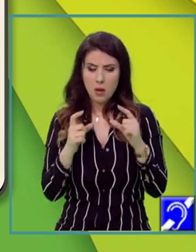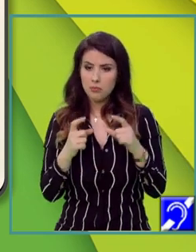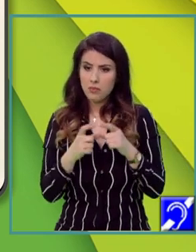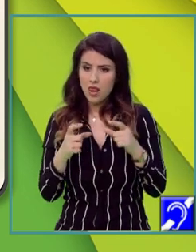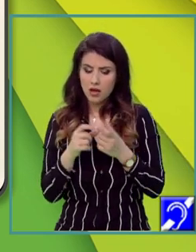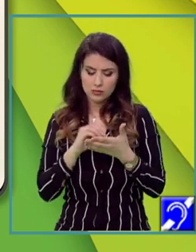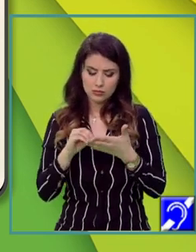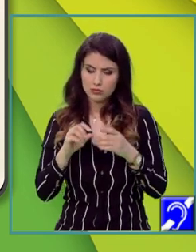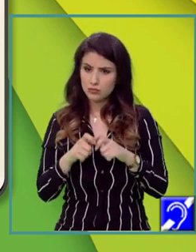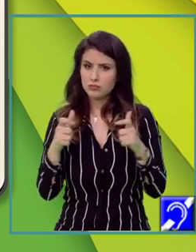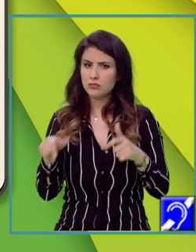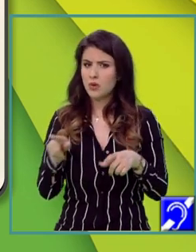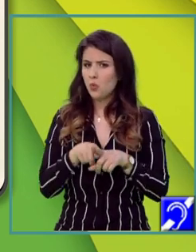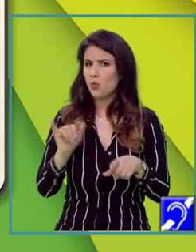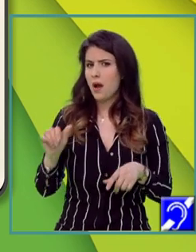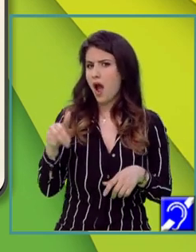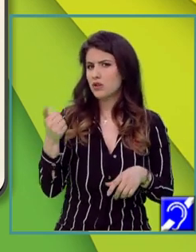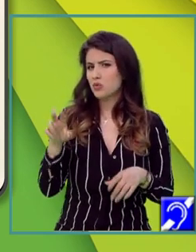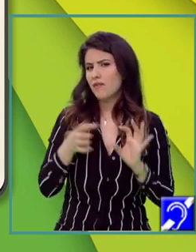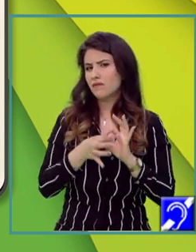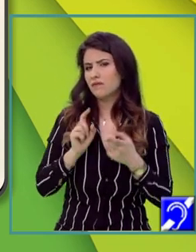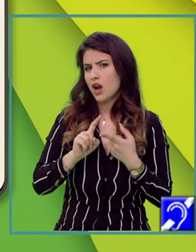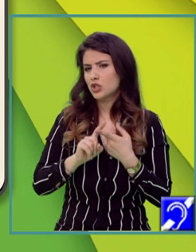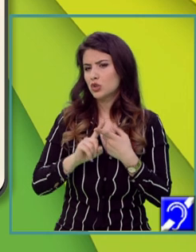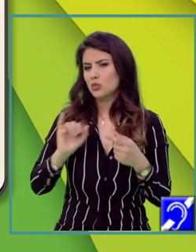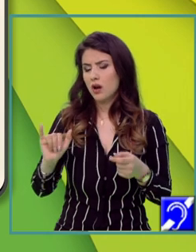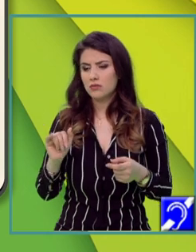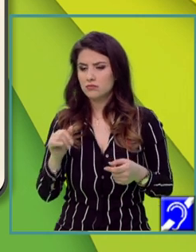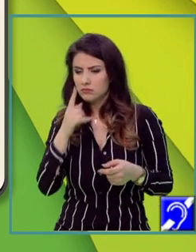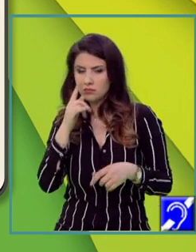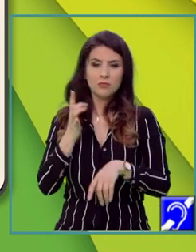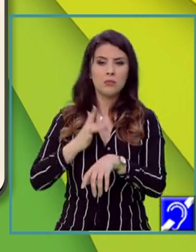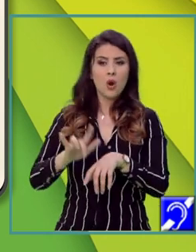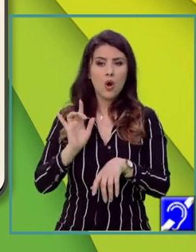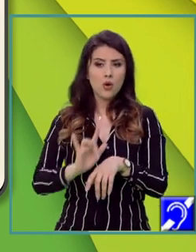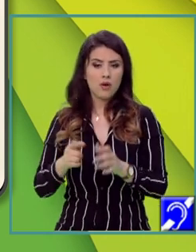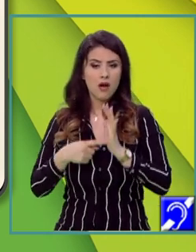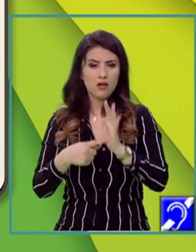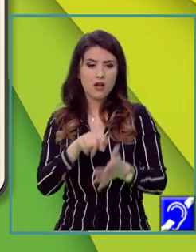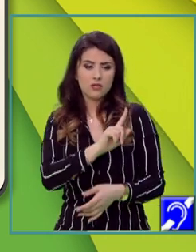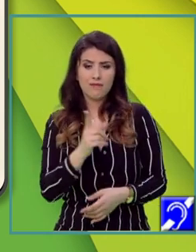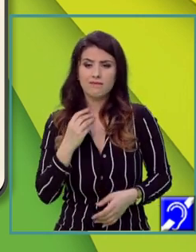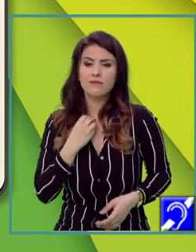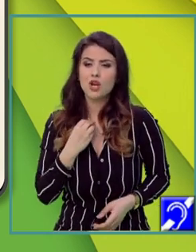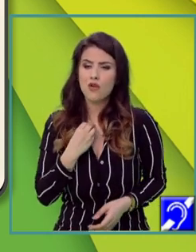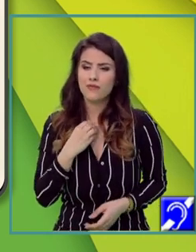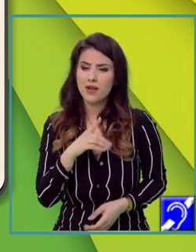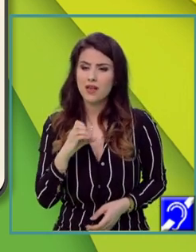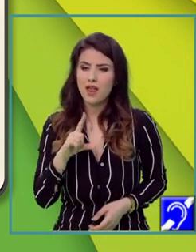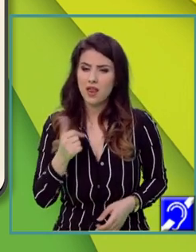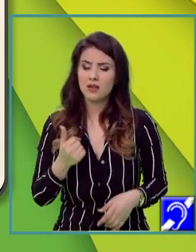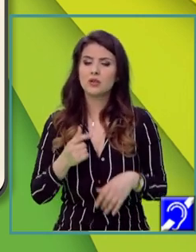care între o primă fază îl consideră proba nevinovăției ele după care construiește un întreg